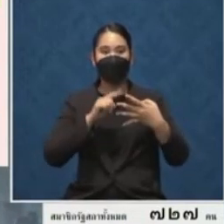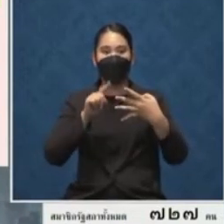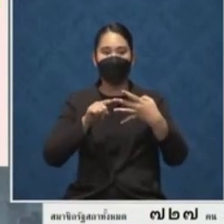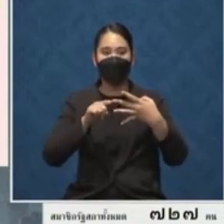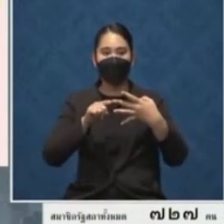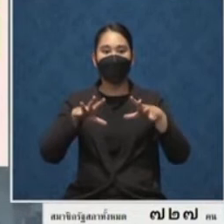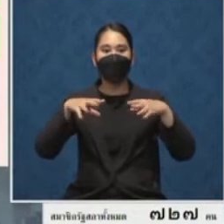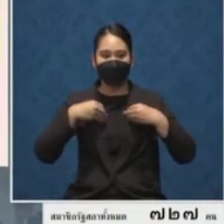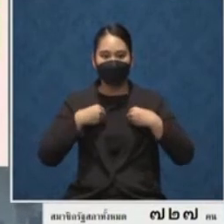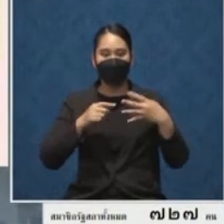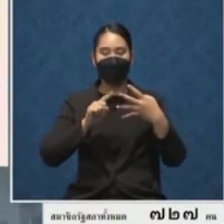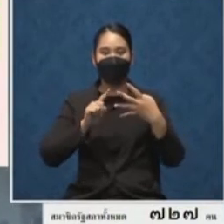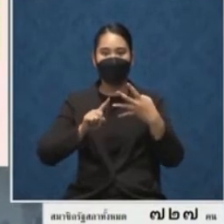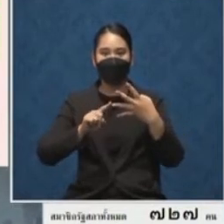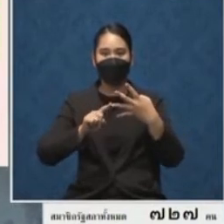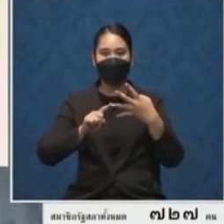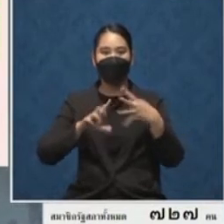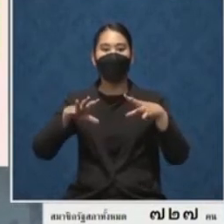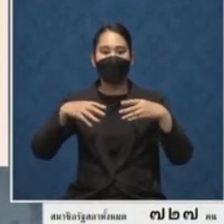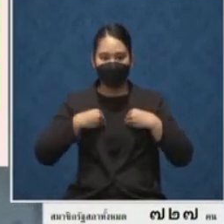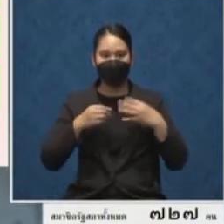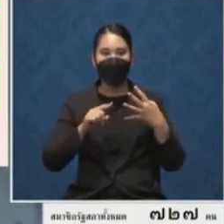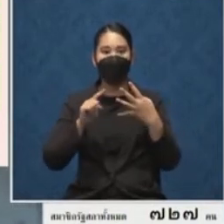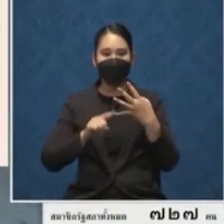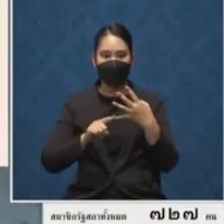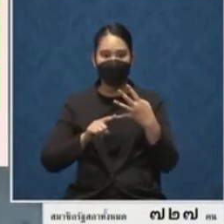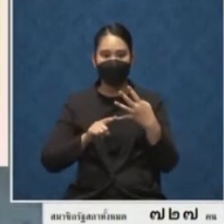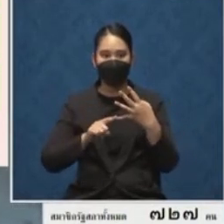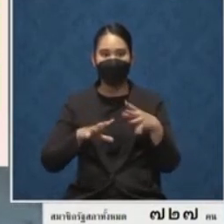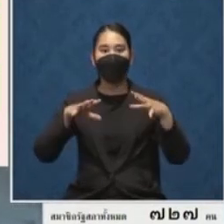รับหลักการ4รับหลักการ